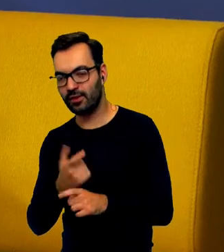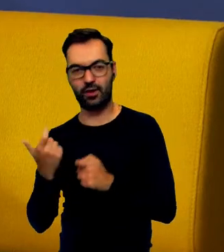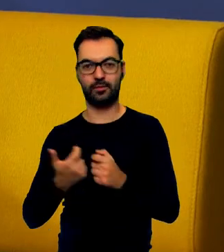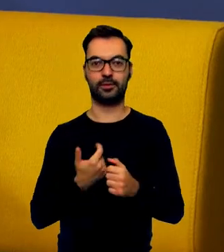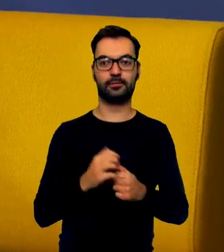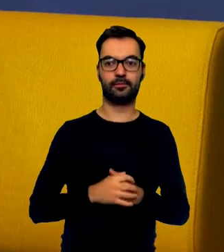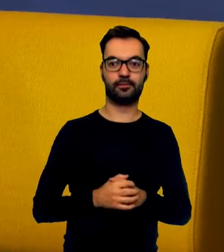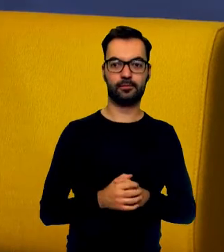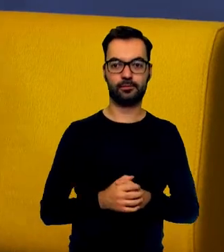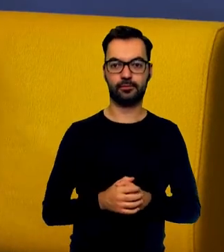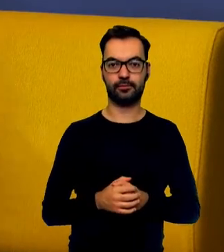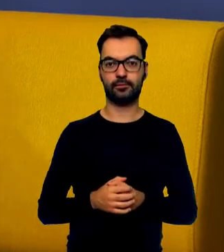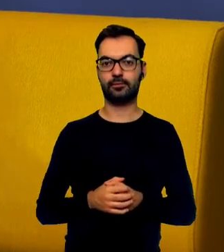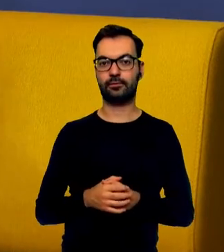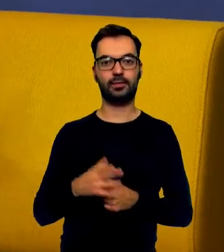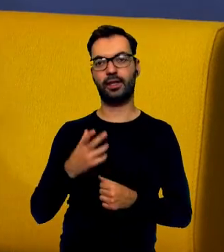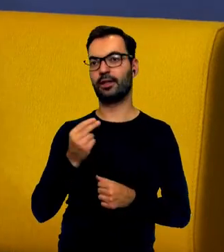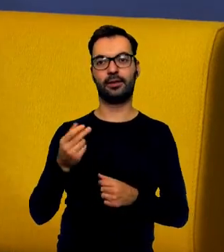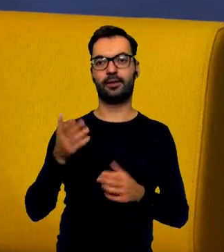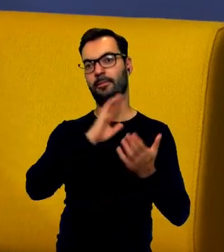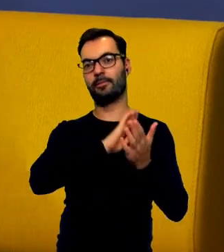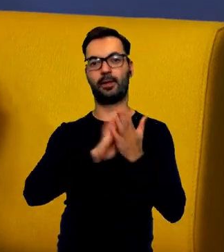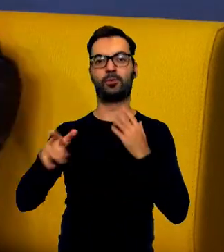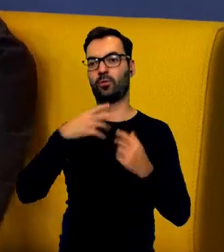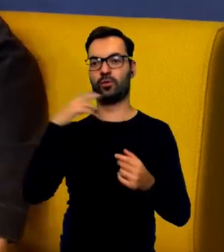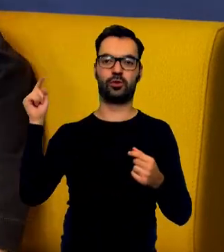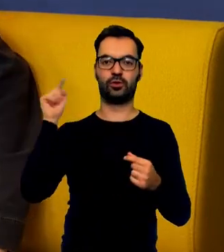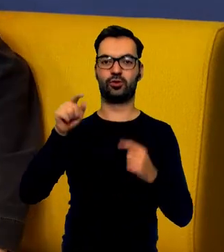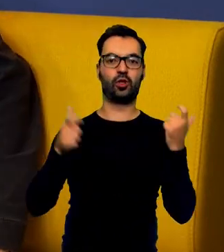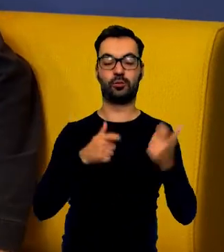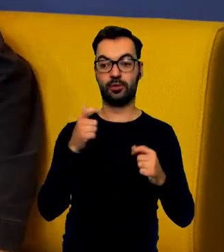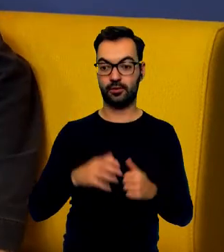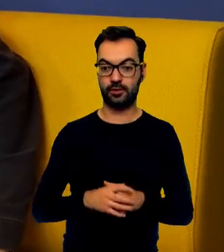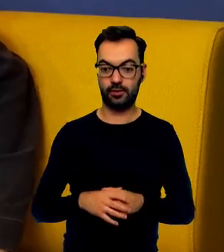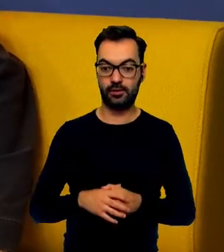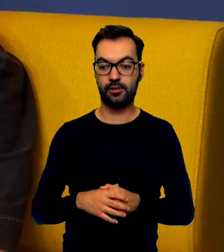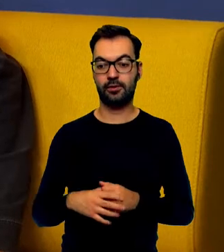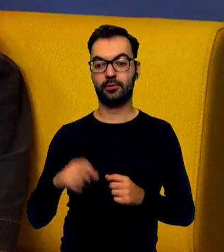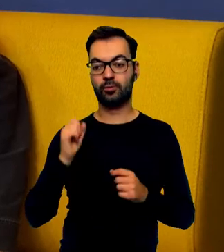nie podążać, aniżeli bezpośrednio wskazuję, co robić.